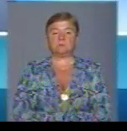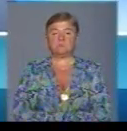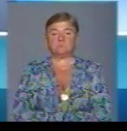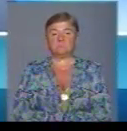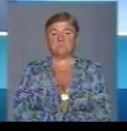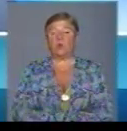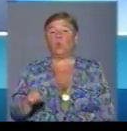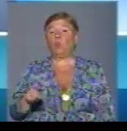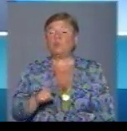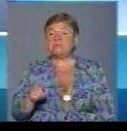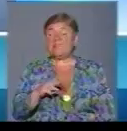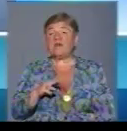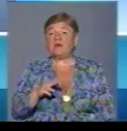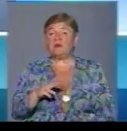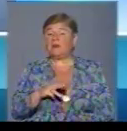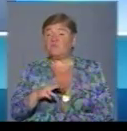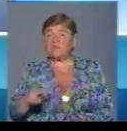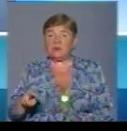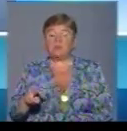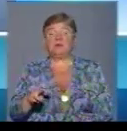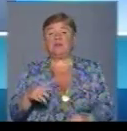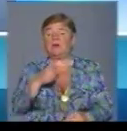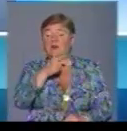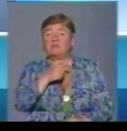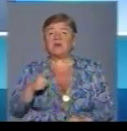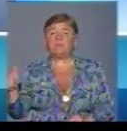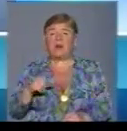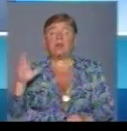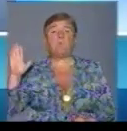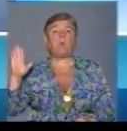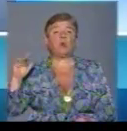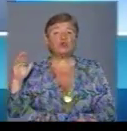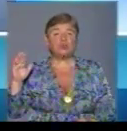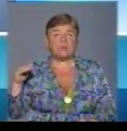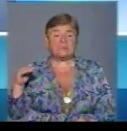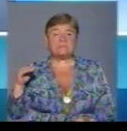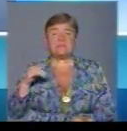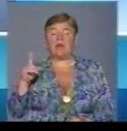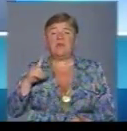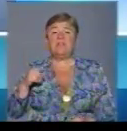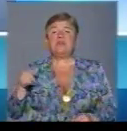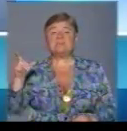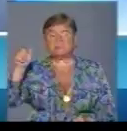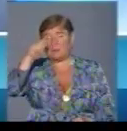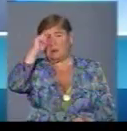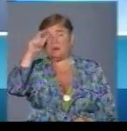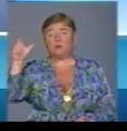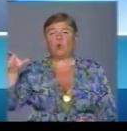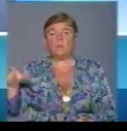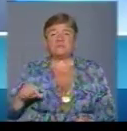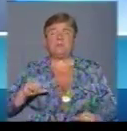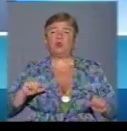У ці хвилини триває пакування бійців на пагорбі слави, попрощатися із загиблими, прищепні,